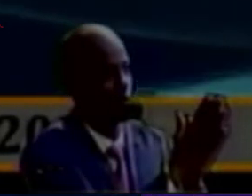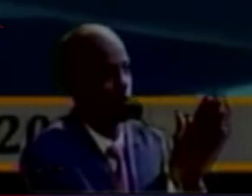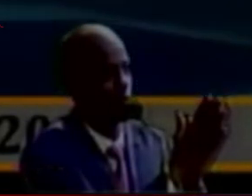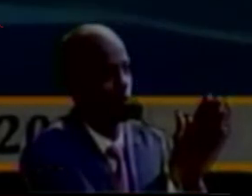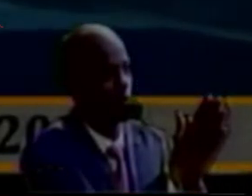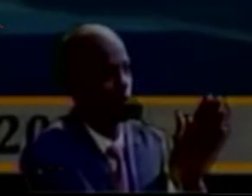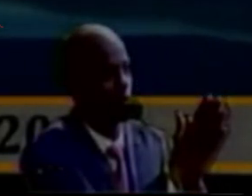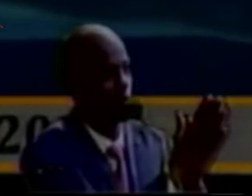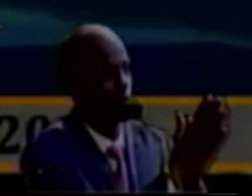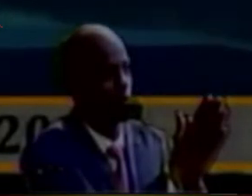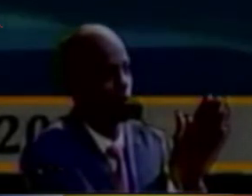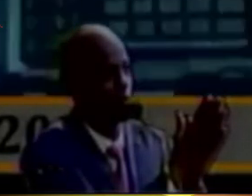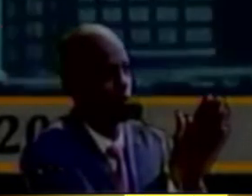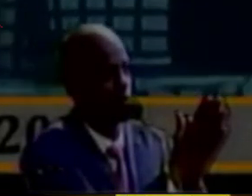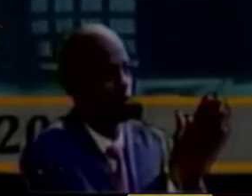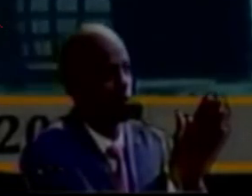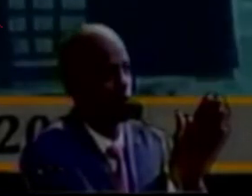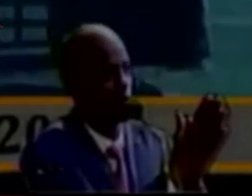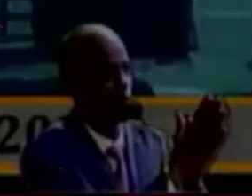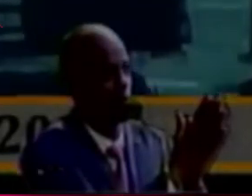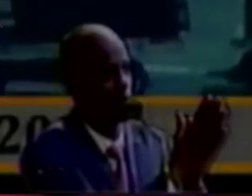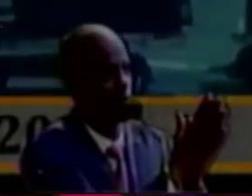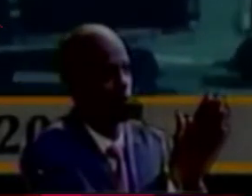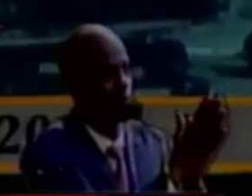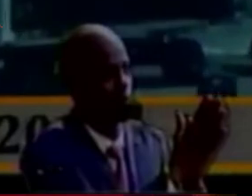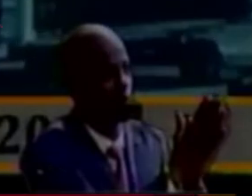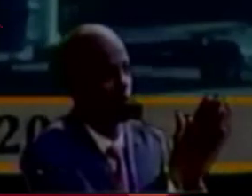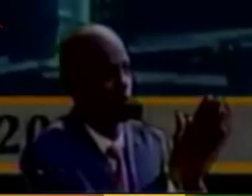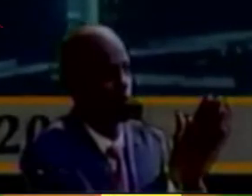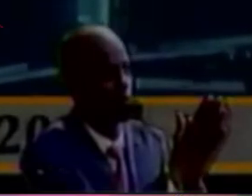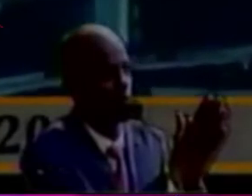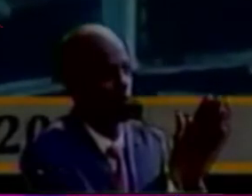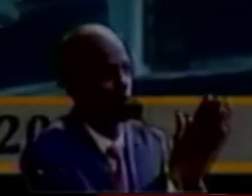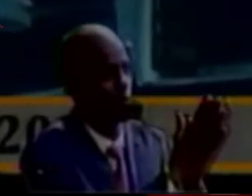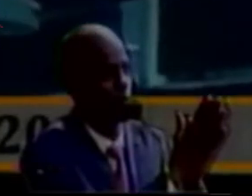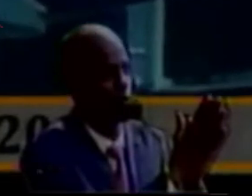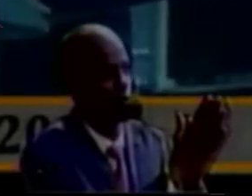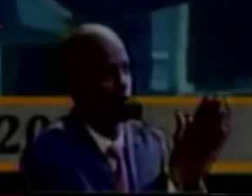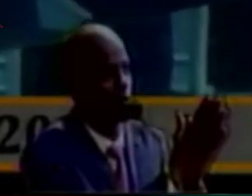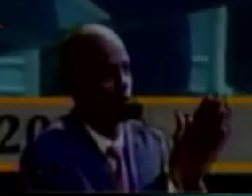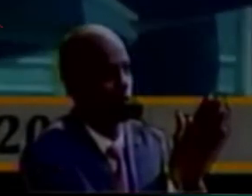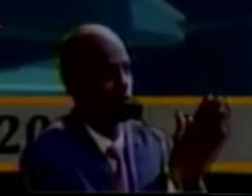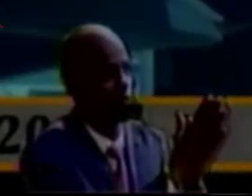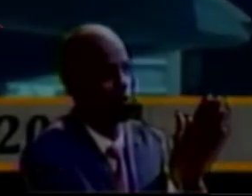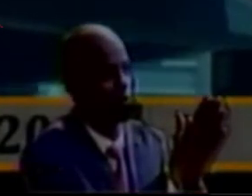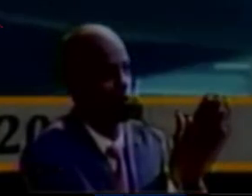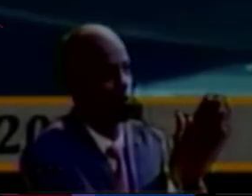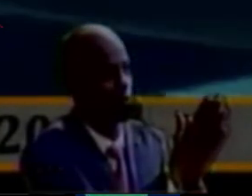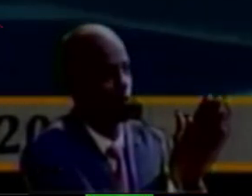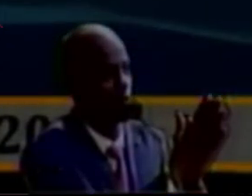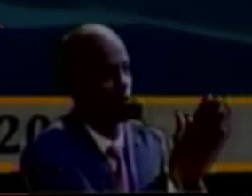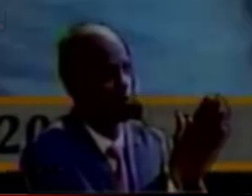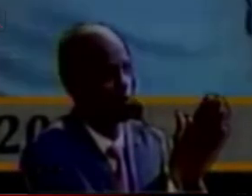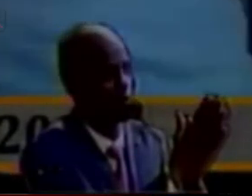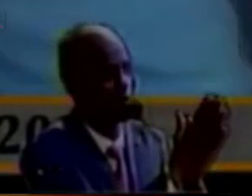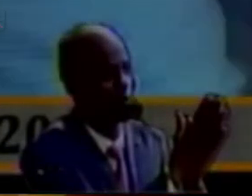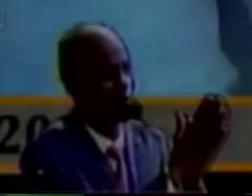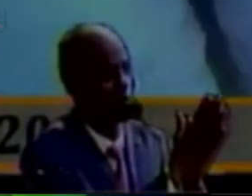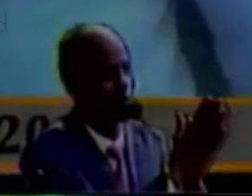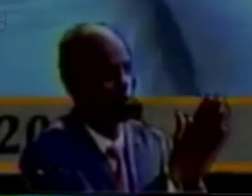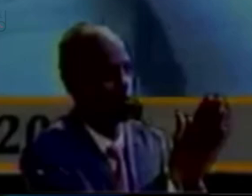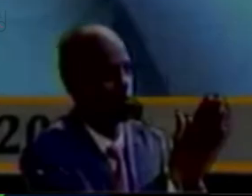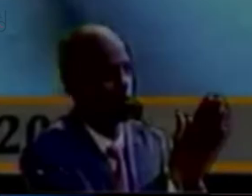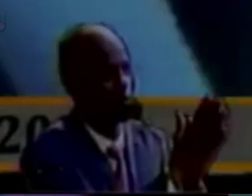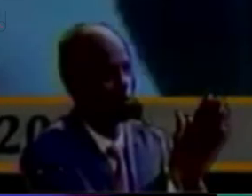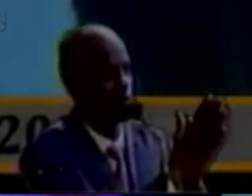drop them off wherever it's needed. So this, we don't have much to do with the military assets, but we are just involved